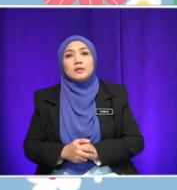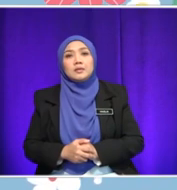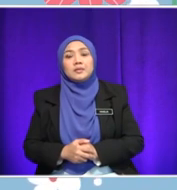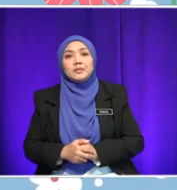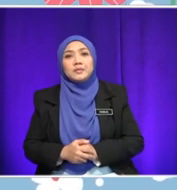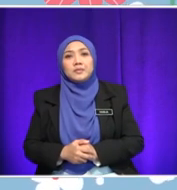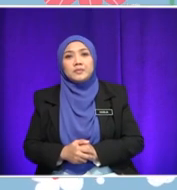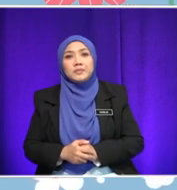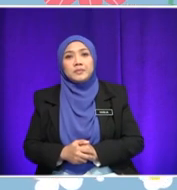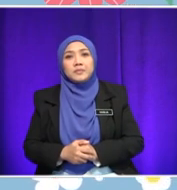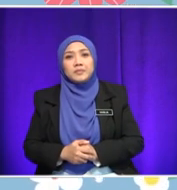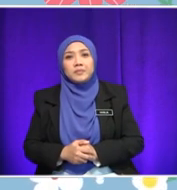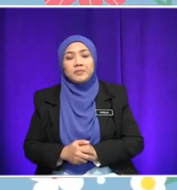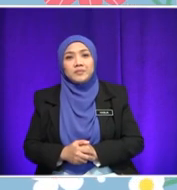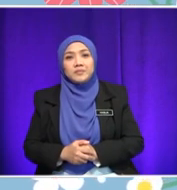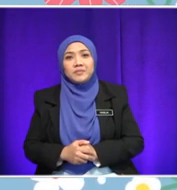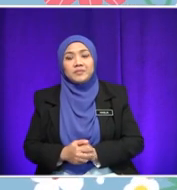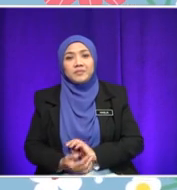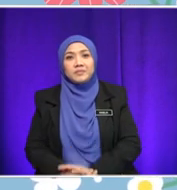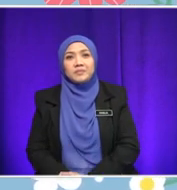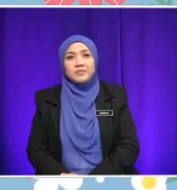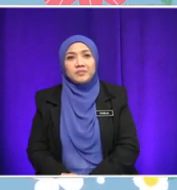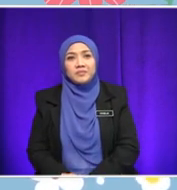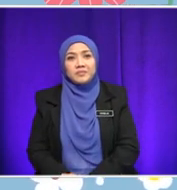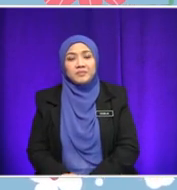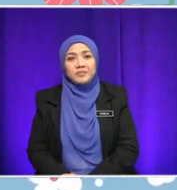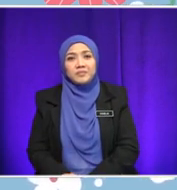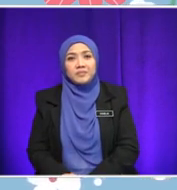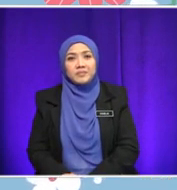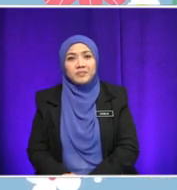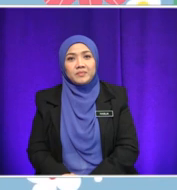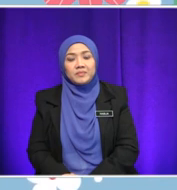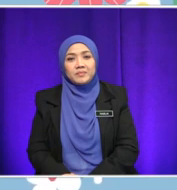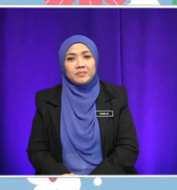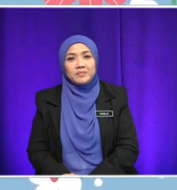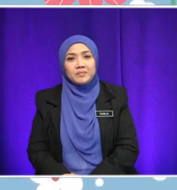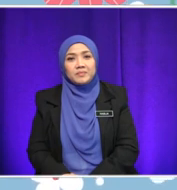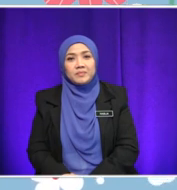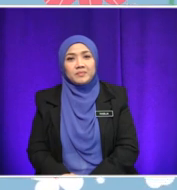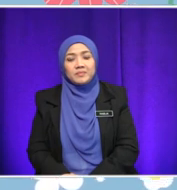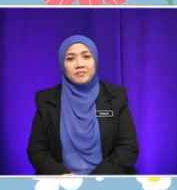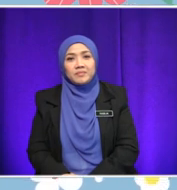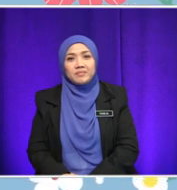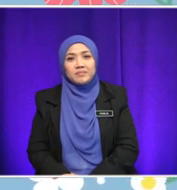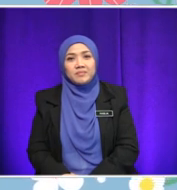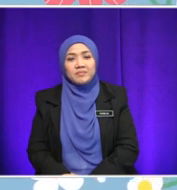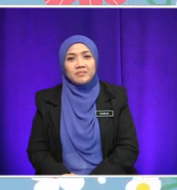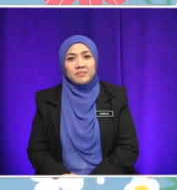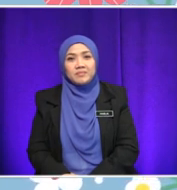kemahiran itu memang sudah ada proses yang telah dijelaskan saya walaupun